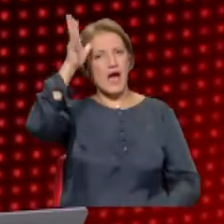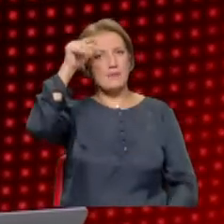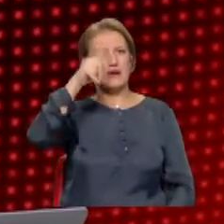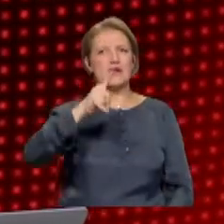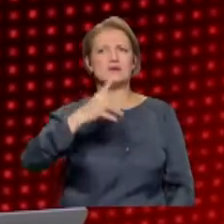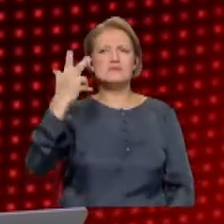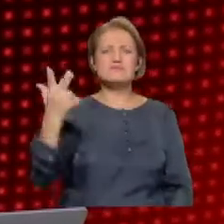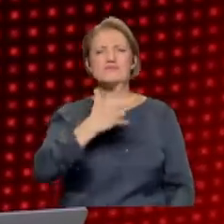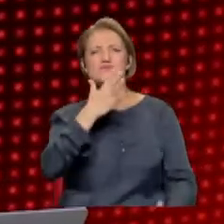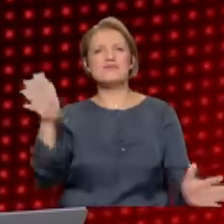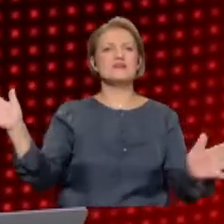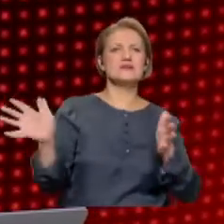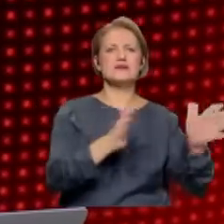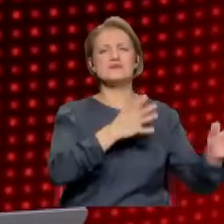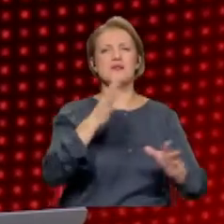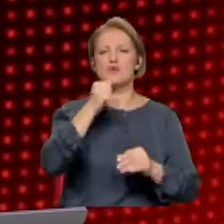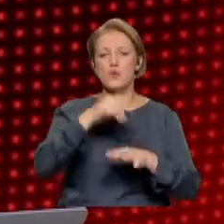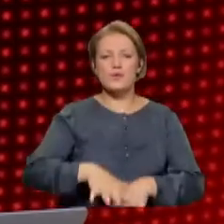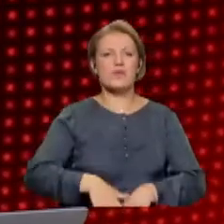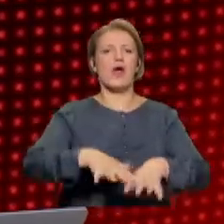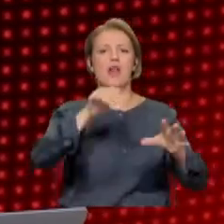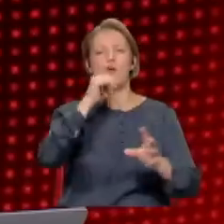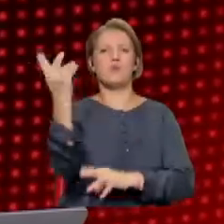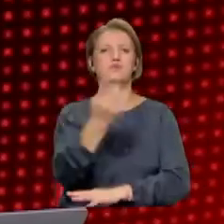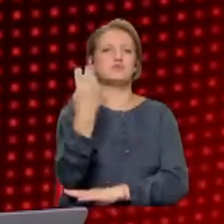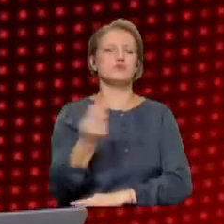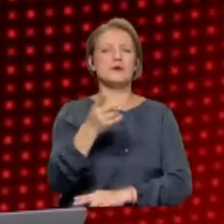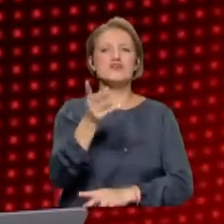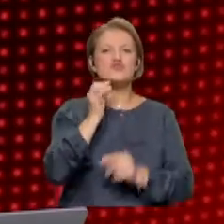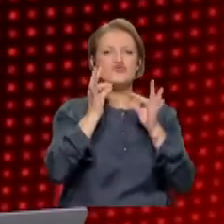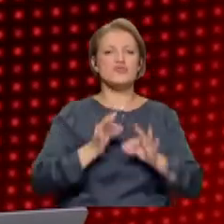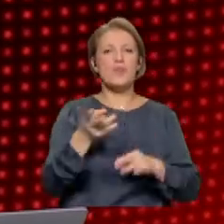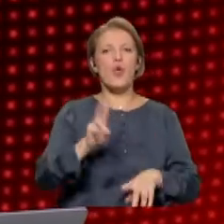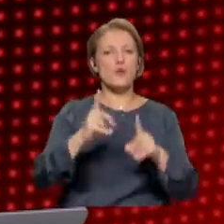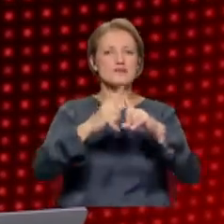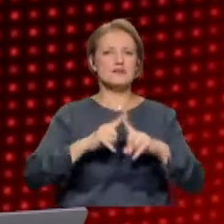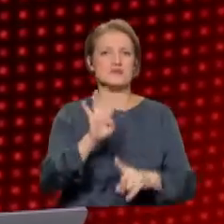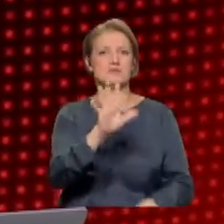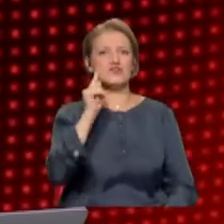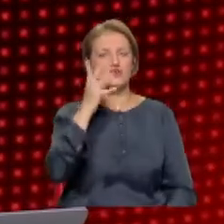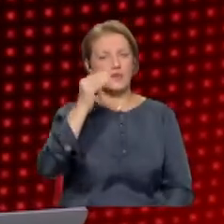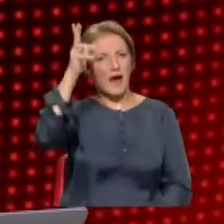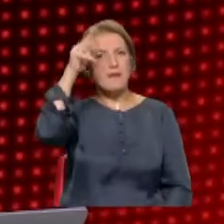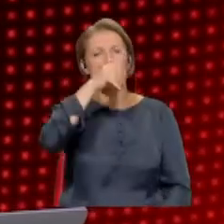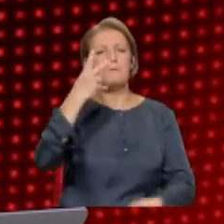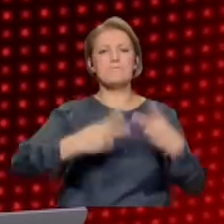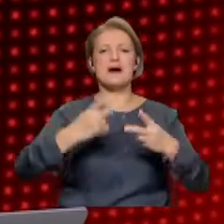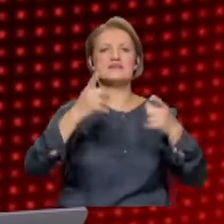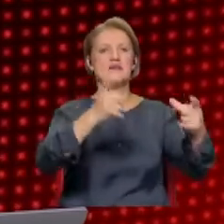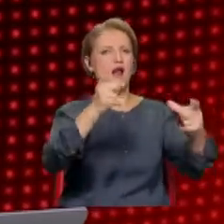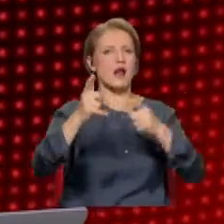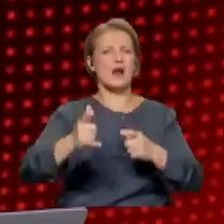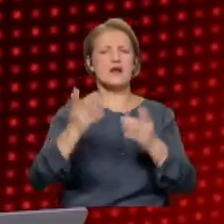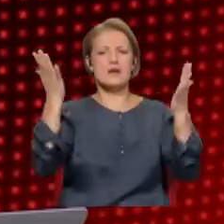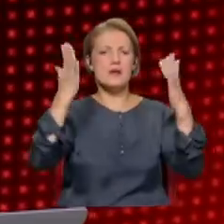Devletleri şiddetli fırtına, sel ve hortumlarla mücadele ediyor. Çin'de ölü sayısı 45'i buldu. Amerika'da ise bazı yerleşim